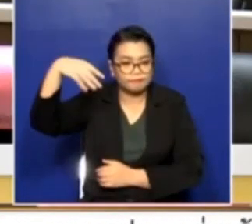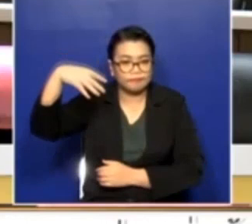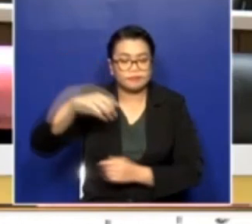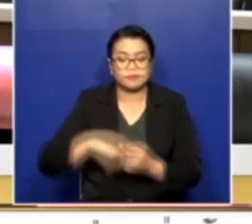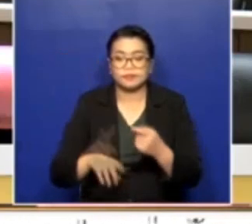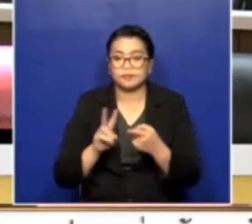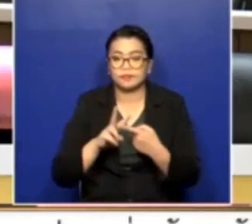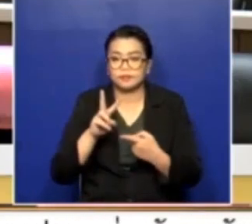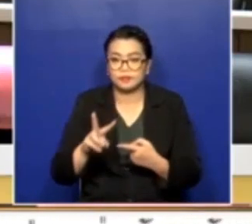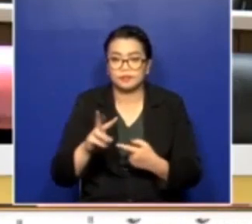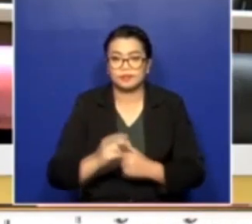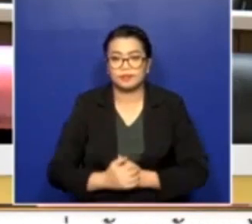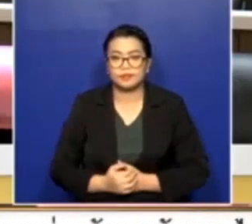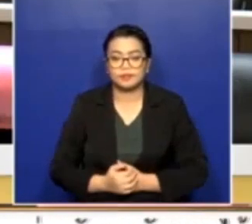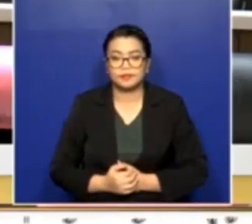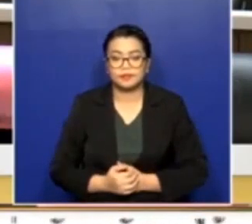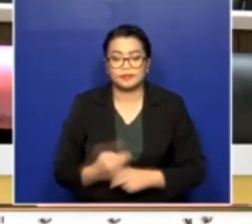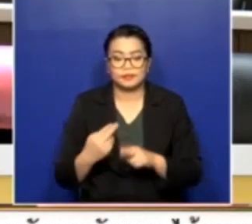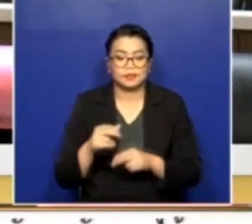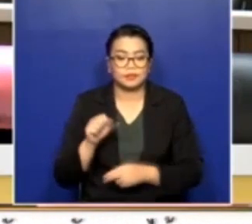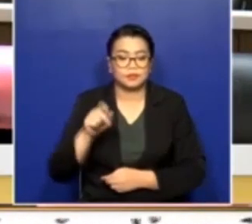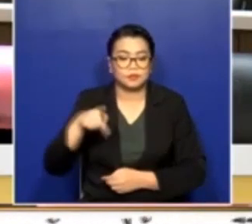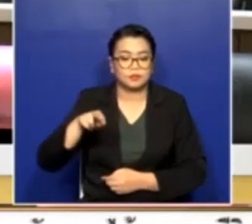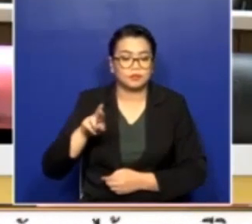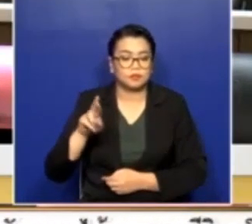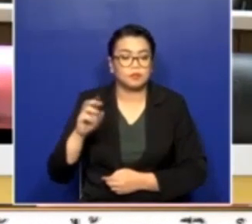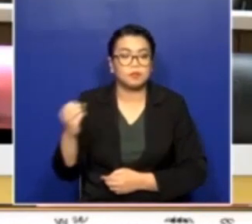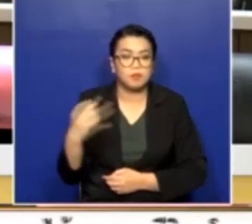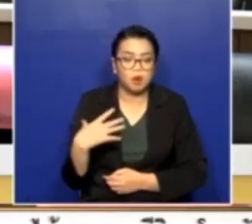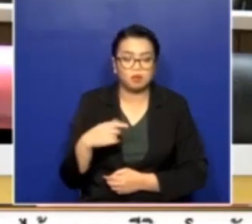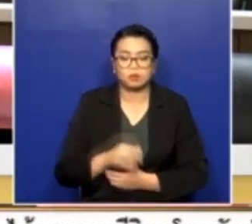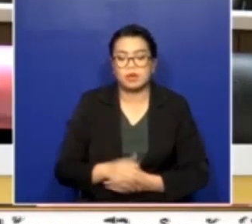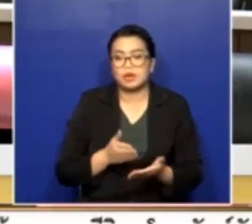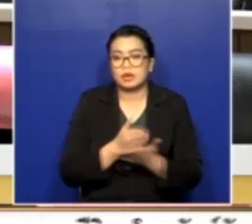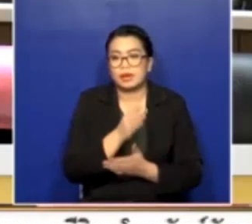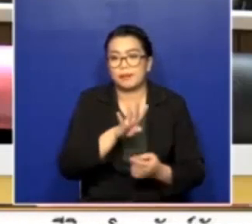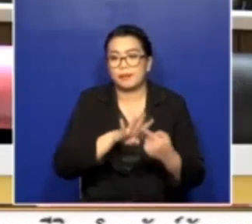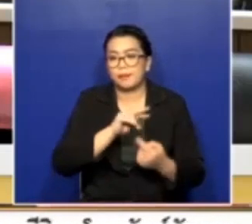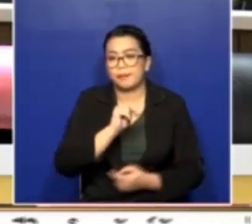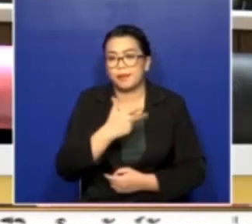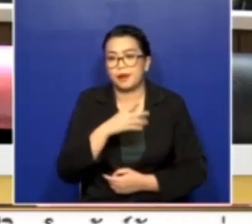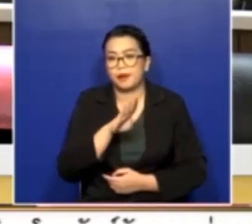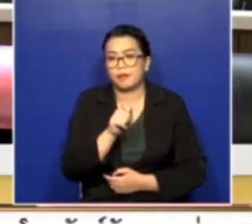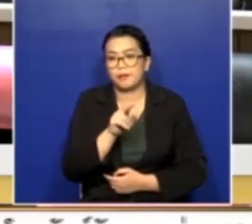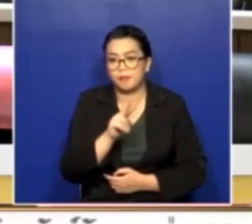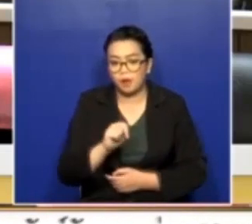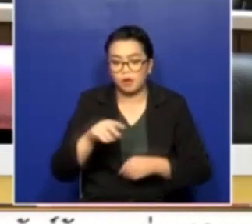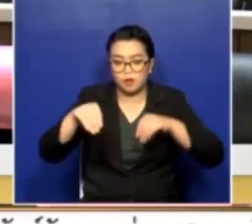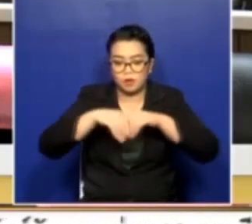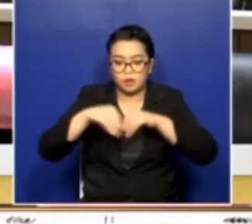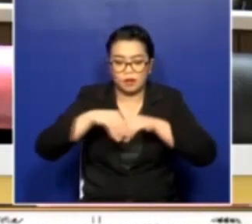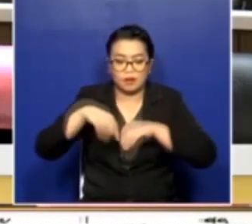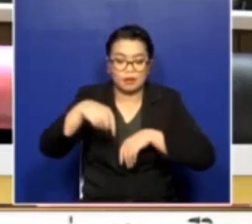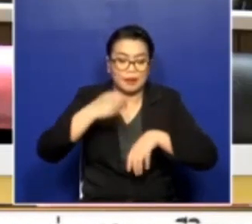ผมได้รับเรื่องร้องเรียนจากคุณสมพรคงโครัตอดีตประธานสภาเขตบางบอนว่าหมู่บ้านทวงทอง6อยู่ใกล้คลองราชมนต